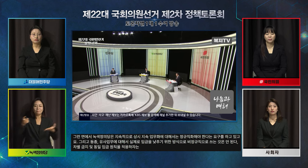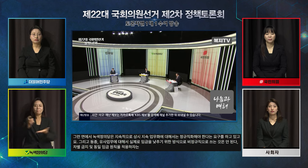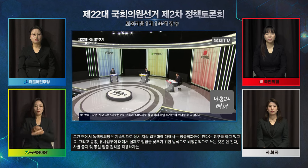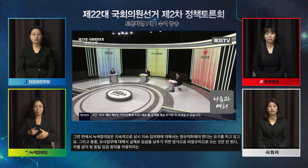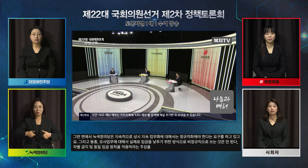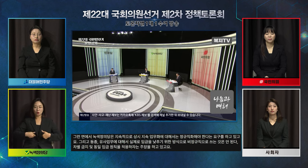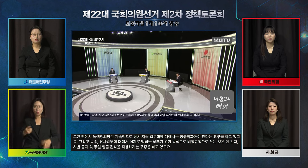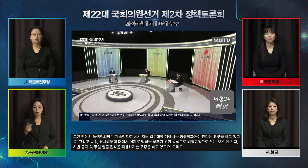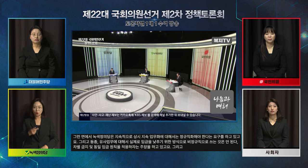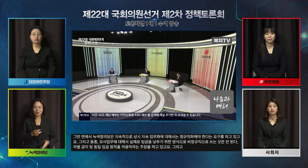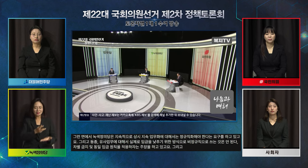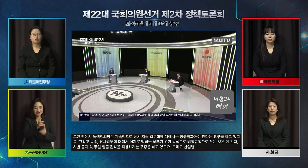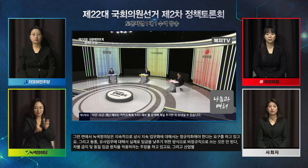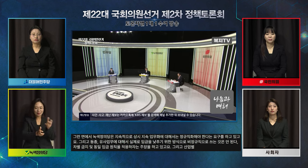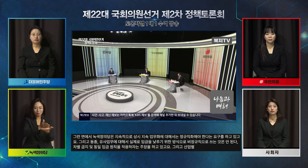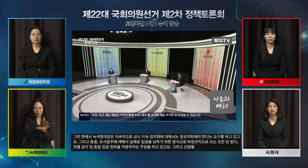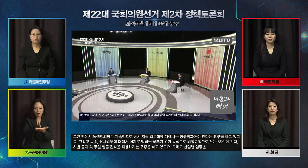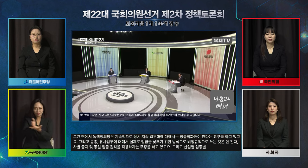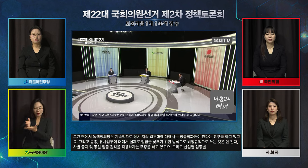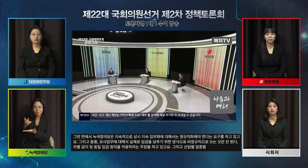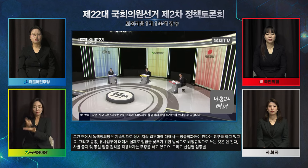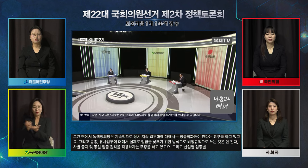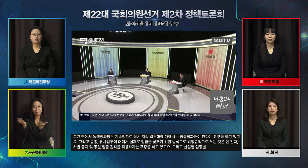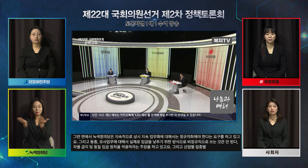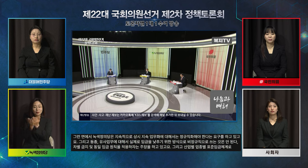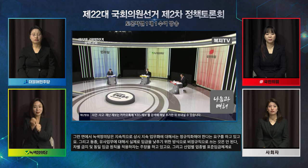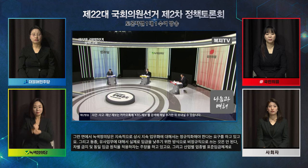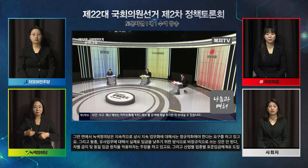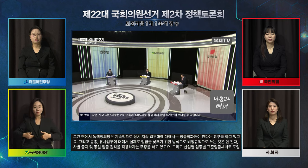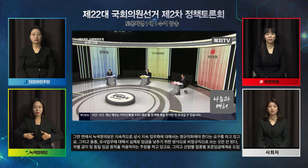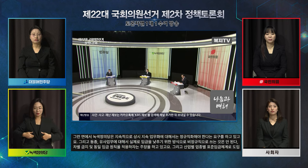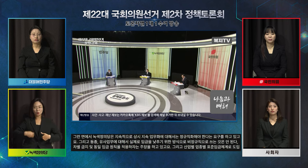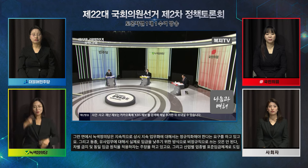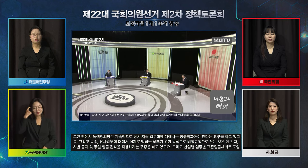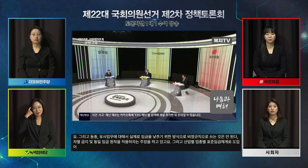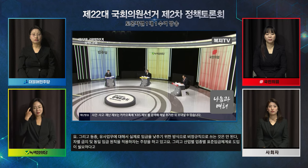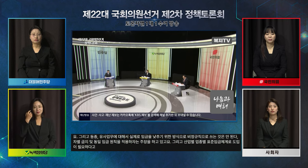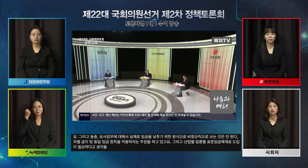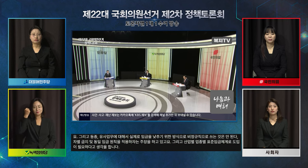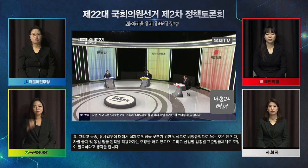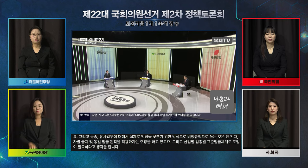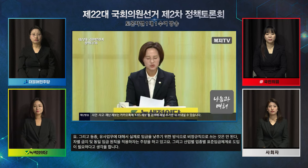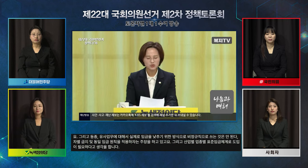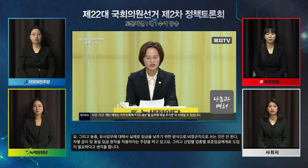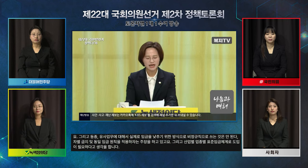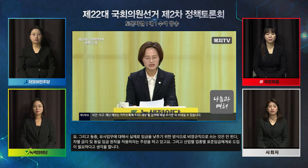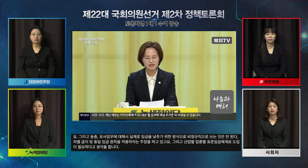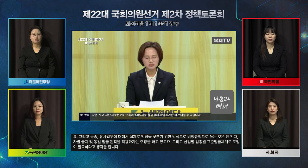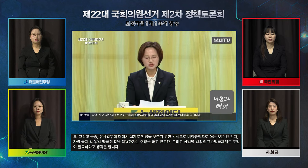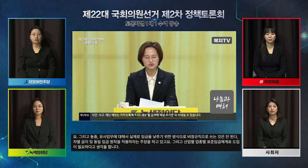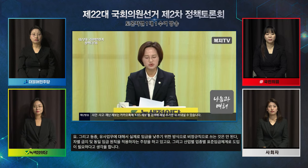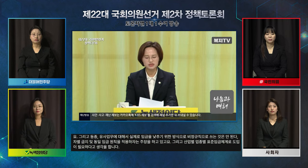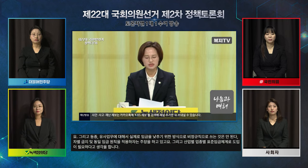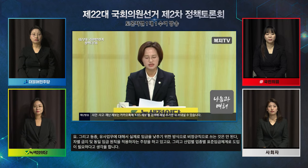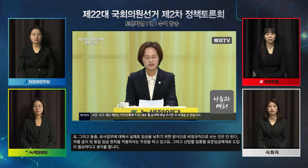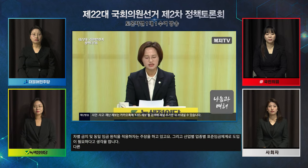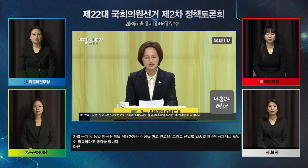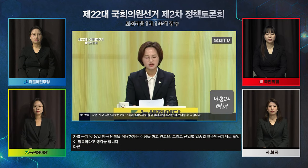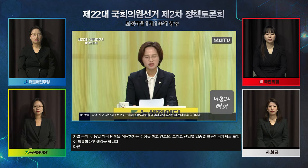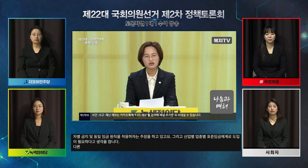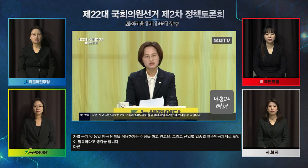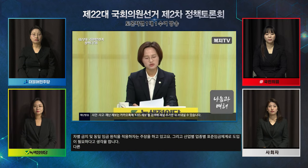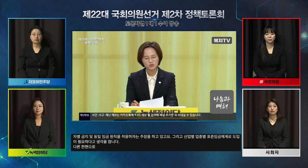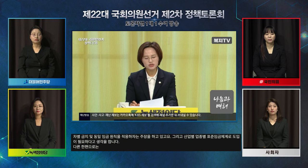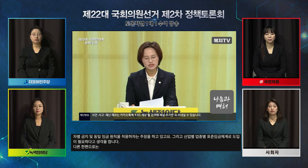그리고 산업별, 업종별 표준임금 체계로 도입이 필요하다고 생각을 합니다. 또 다른 한편으로는